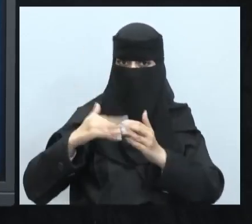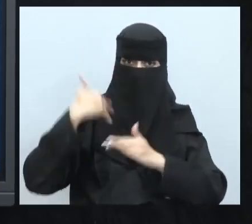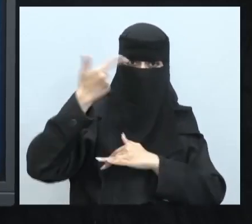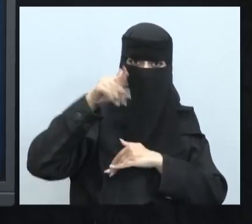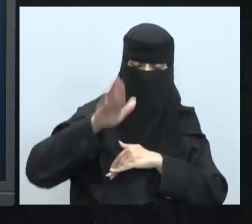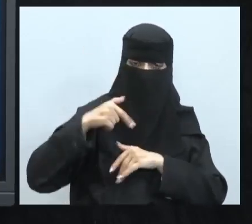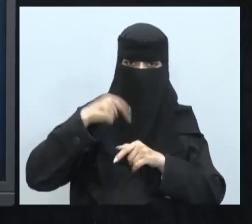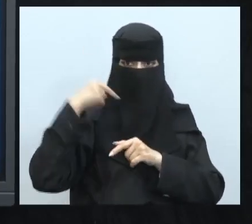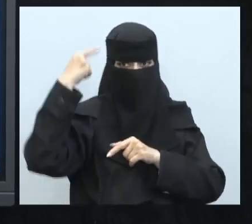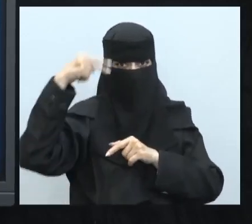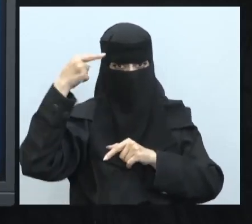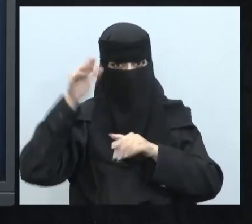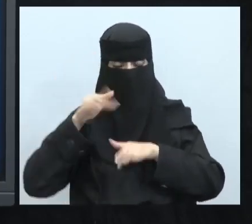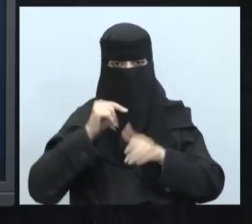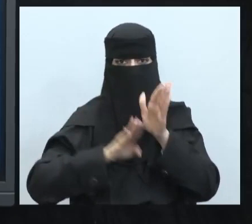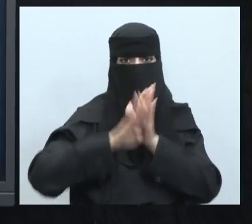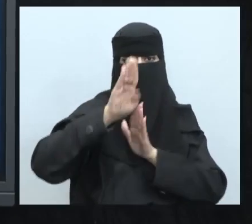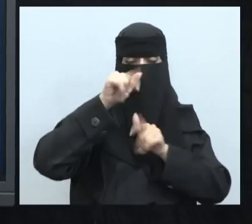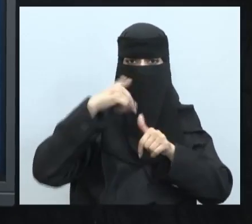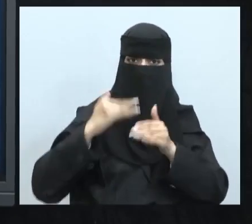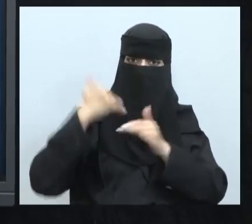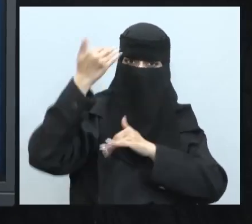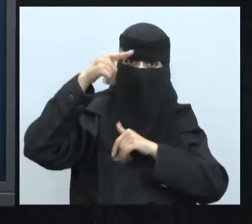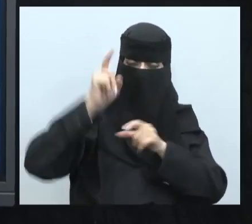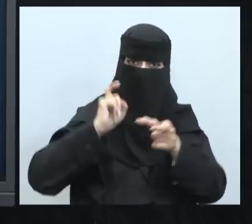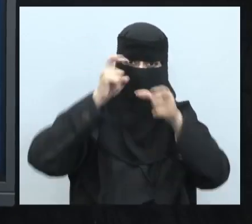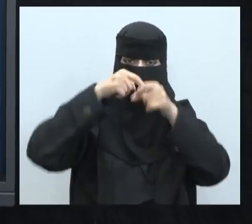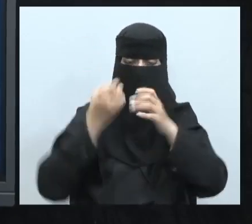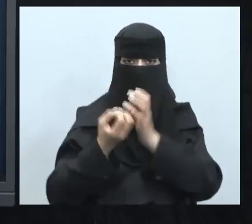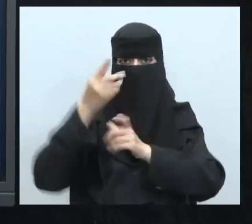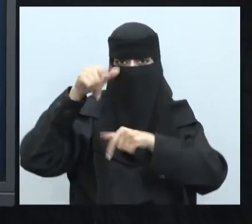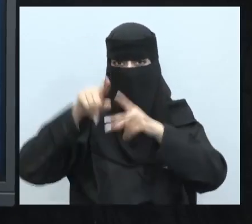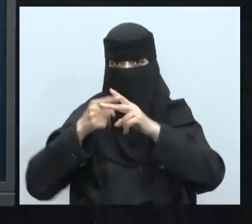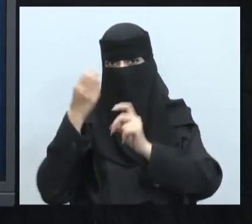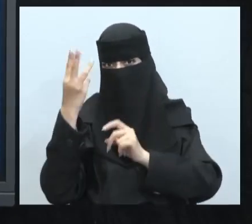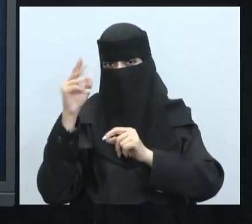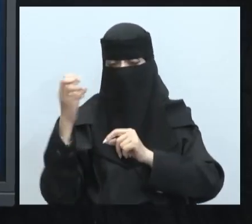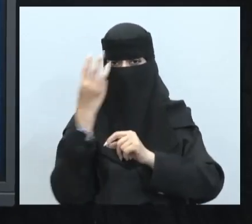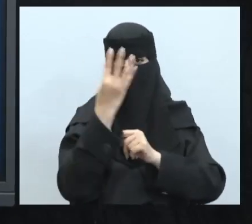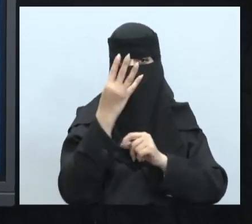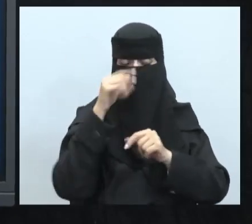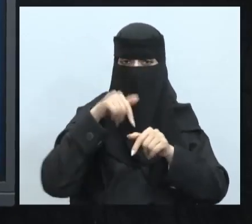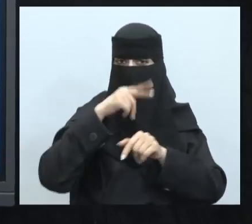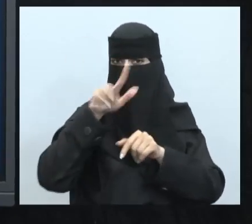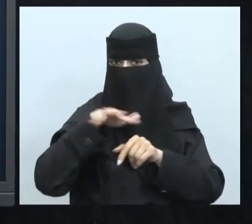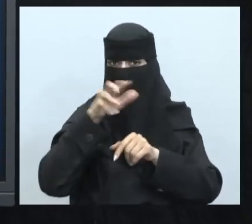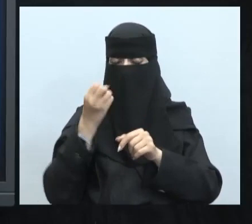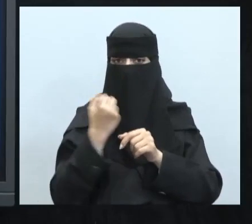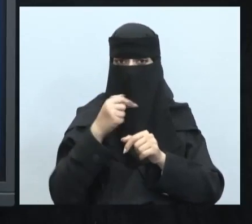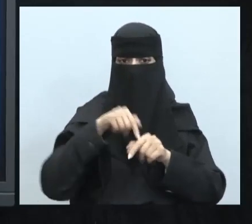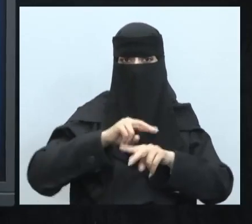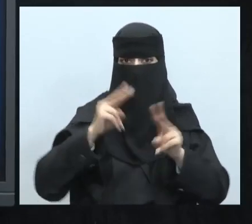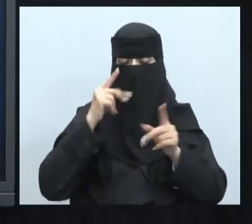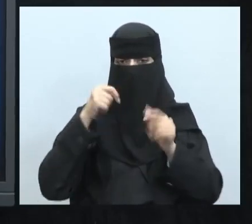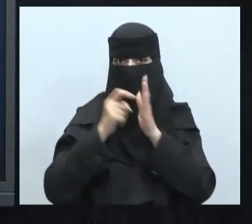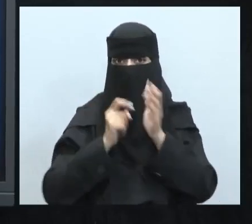اصبح هناك تفكير في تطويرها ومن ثم وصلنا الى ثورات صناعيه ثالثه ورابعه كل ذلك نحتاج باختلاف